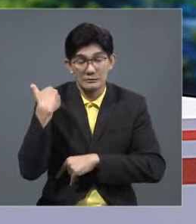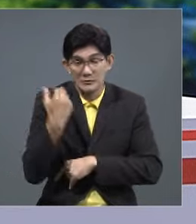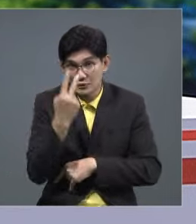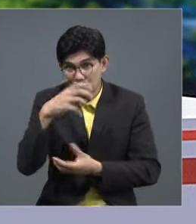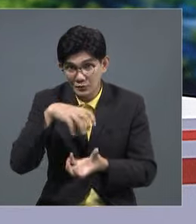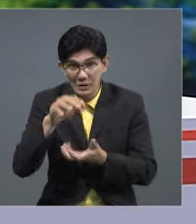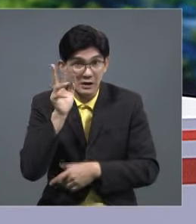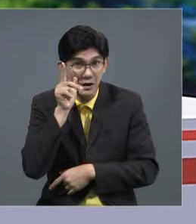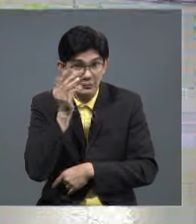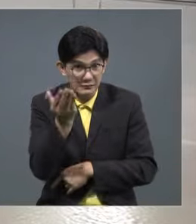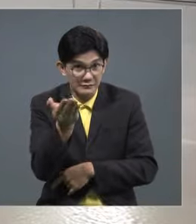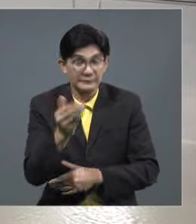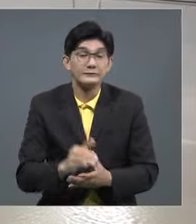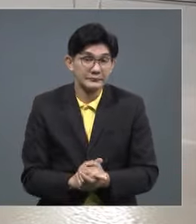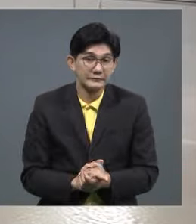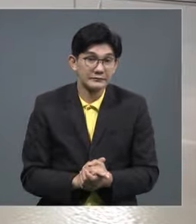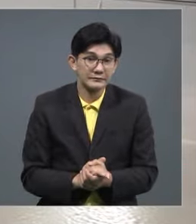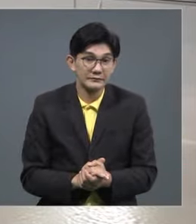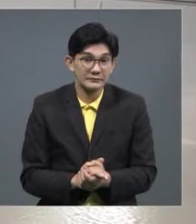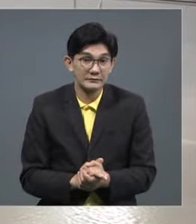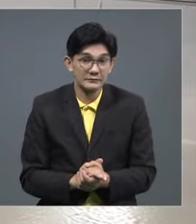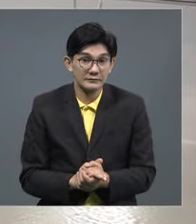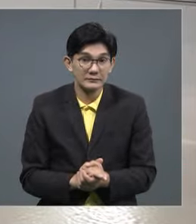คุณสิรินทิพย์คะเชิญค่ะ